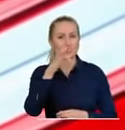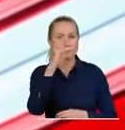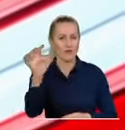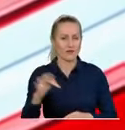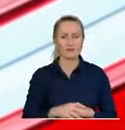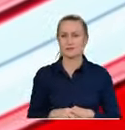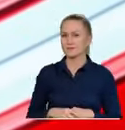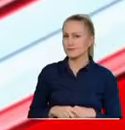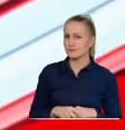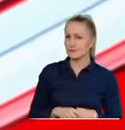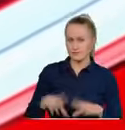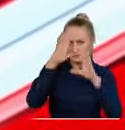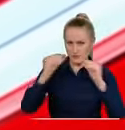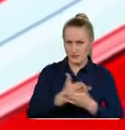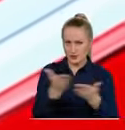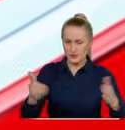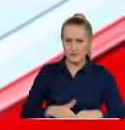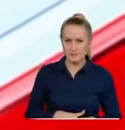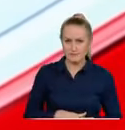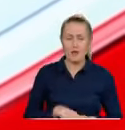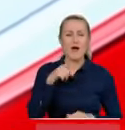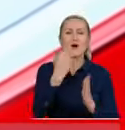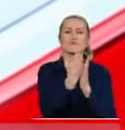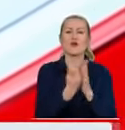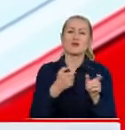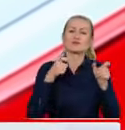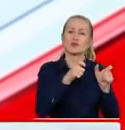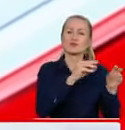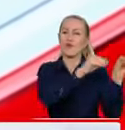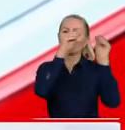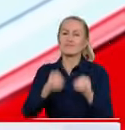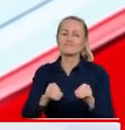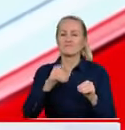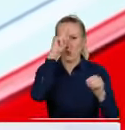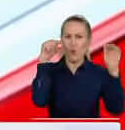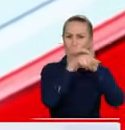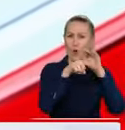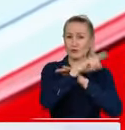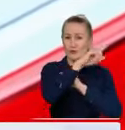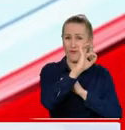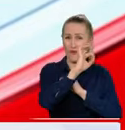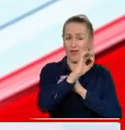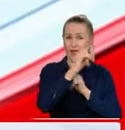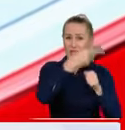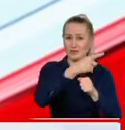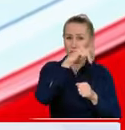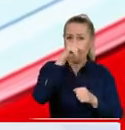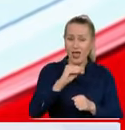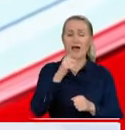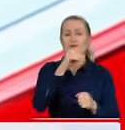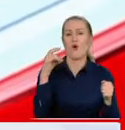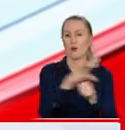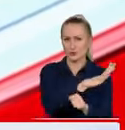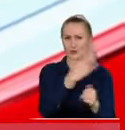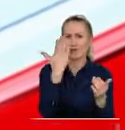Państwo, ten program przymusowej relokacji uchodźców przez Unię Europejską oczywiście